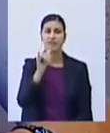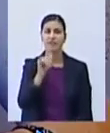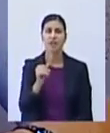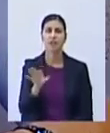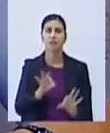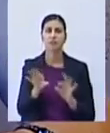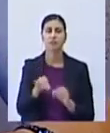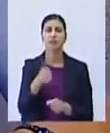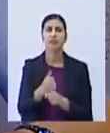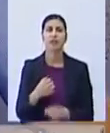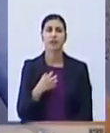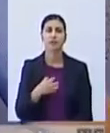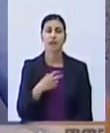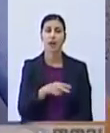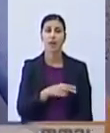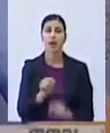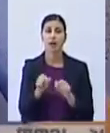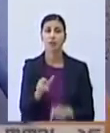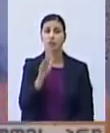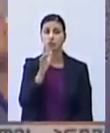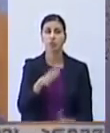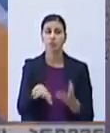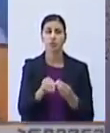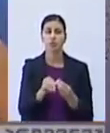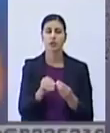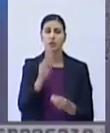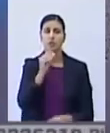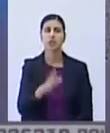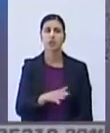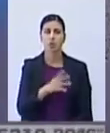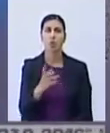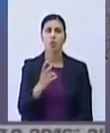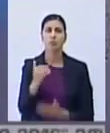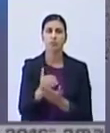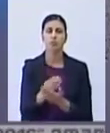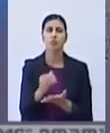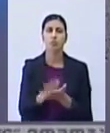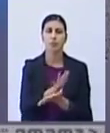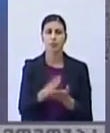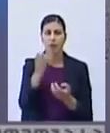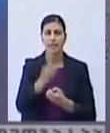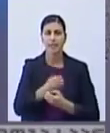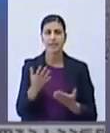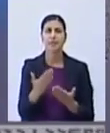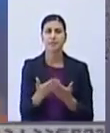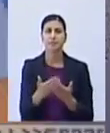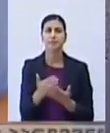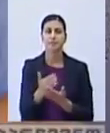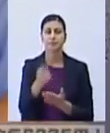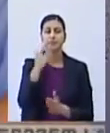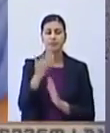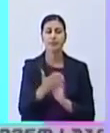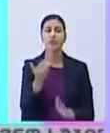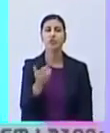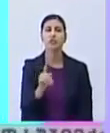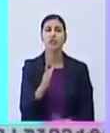არჩევდნენ პრიორიტეტებს. პარლამენტში მოხვედრის თანავე მათი პრიორიტეტი უცბად როცა იყო ის, რომ უნდა ყოფილიყო უფასო განათლება, უნდა ყოფილიყო უფასო ჯანდაცვა. ასე ჩვენი პრიორიტეტები არის